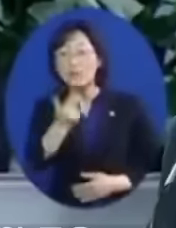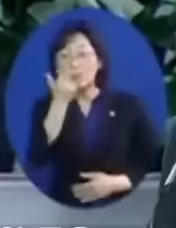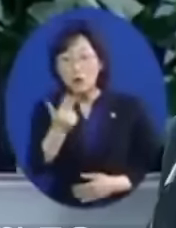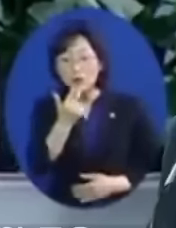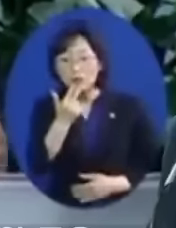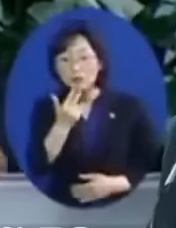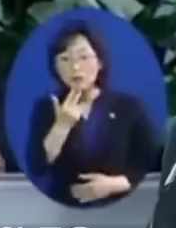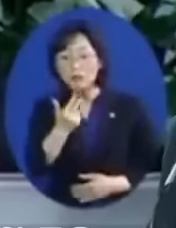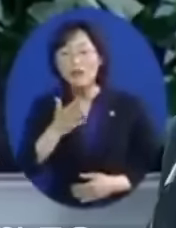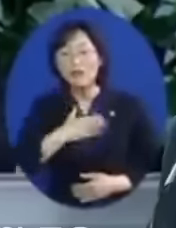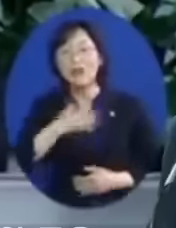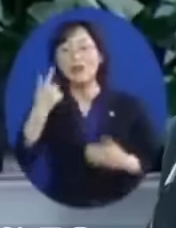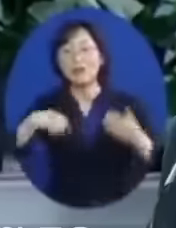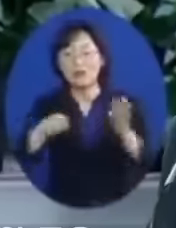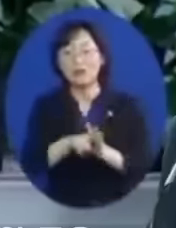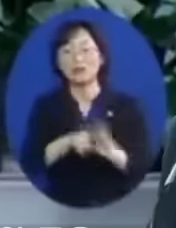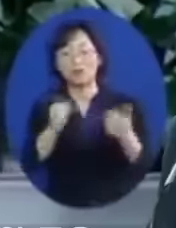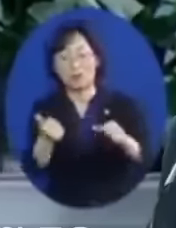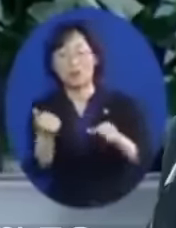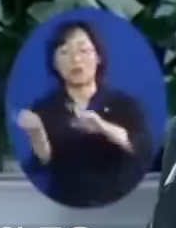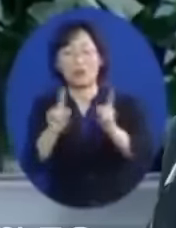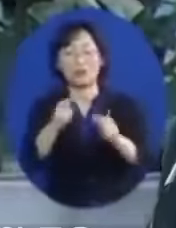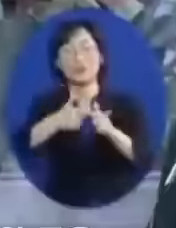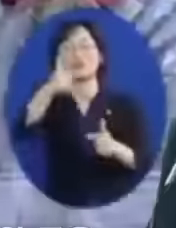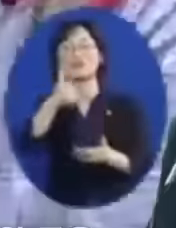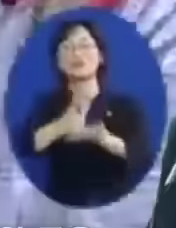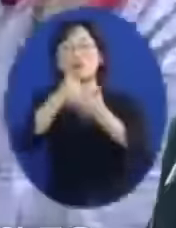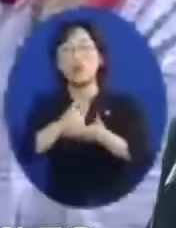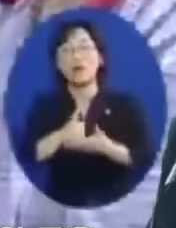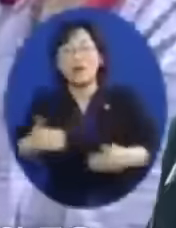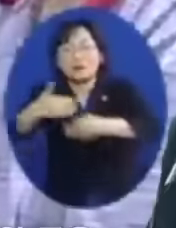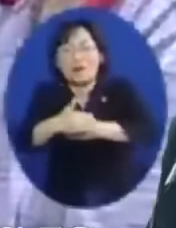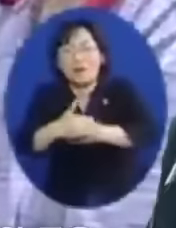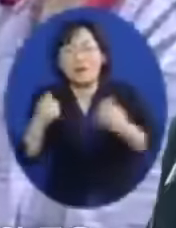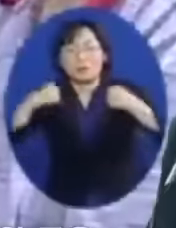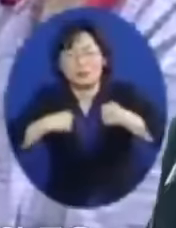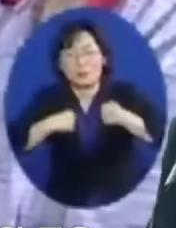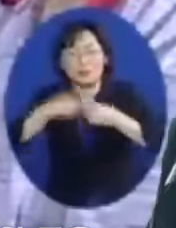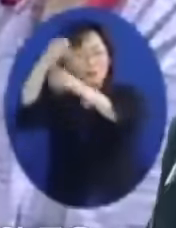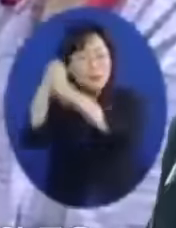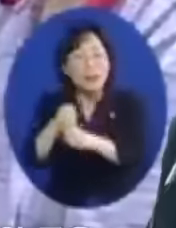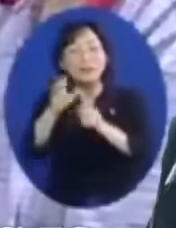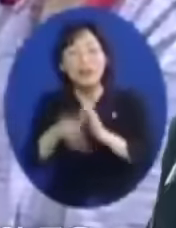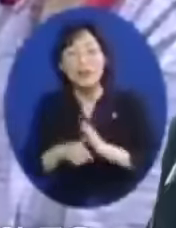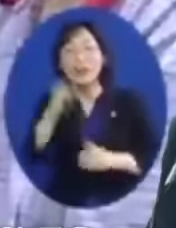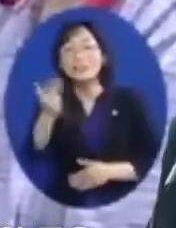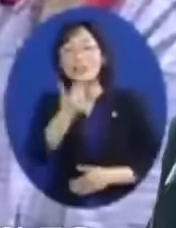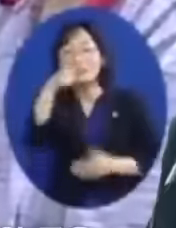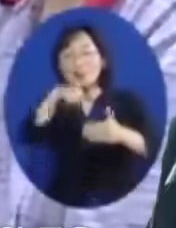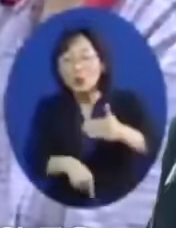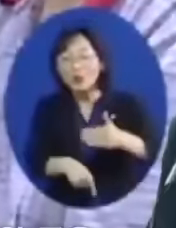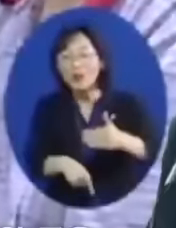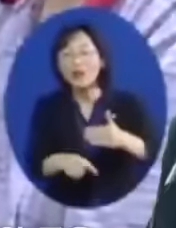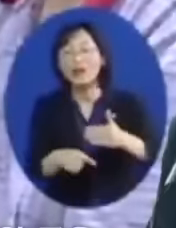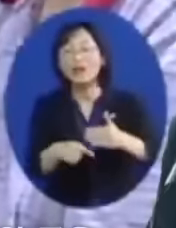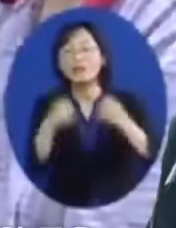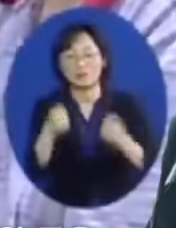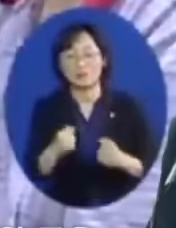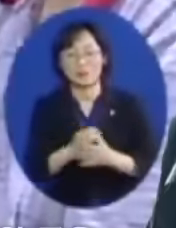생명은 날 위해서 죽었다가 부활하신 예수님을 내가 끌어안고 짊어지고 의지할 때 생명이 내 속에 일어나는